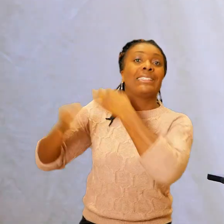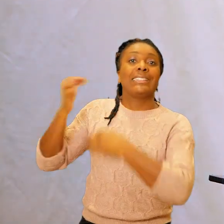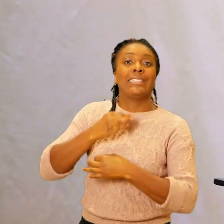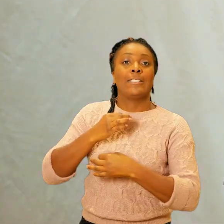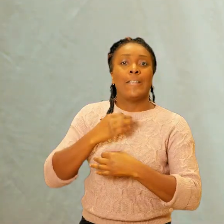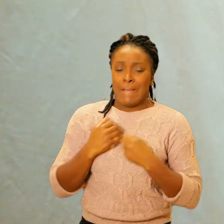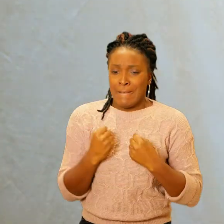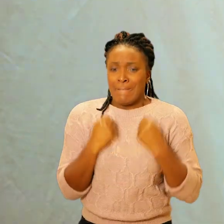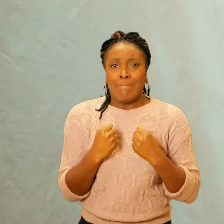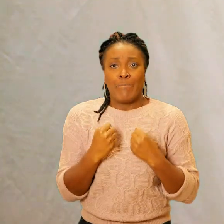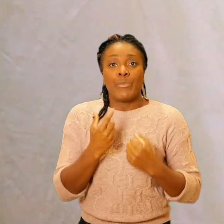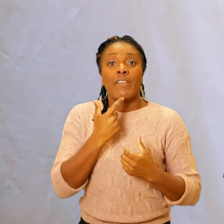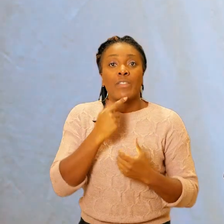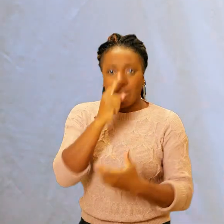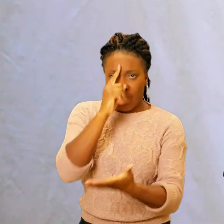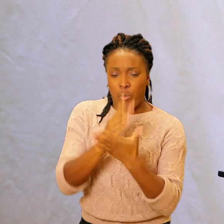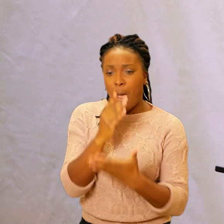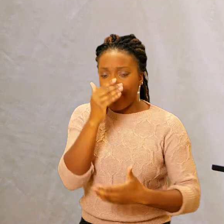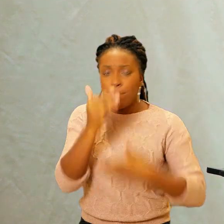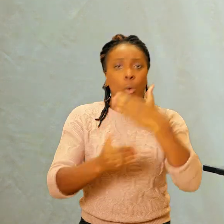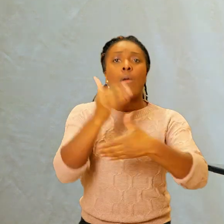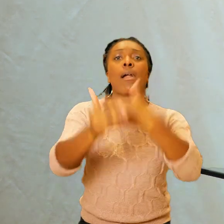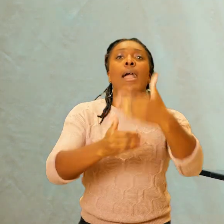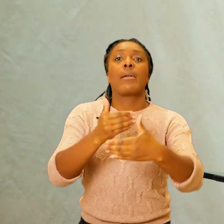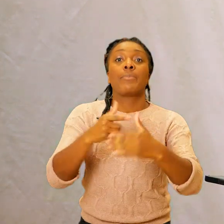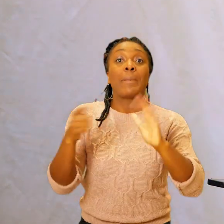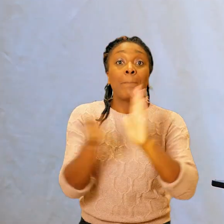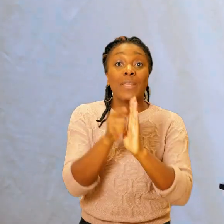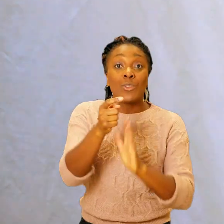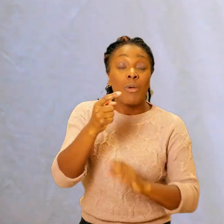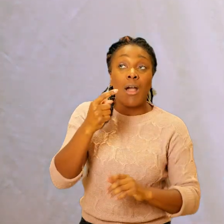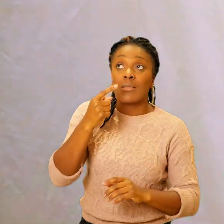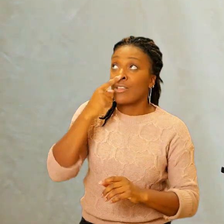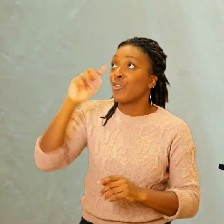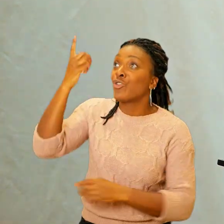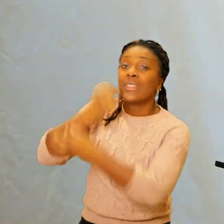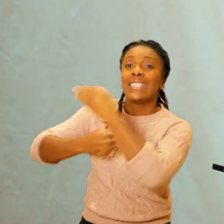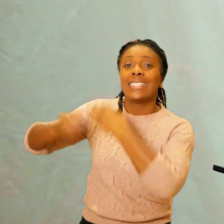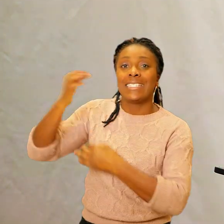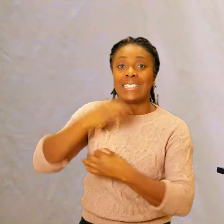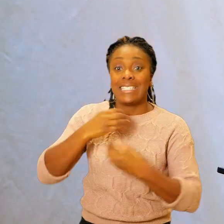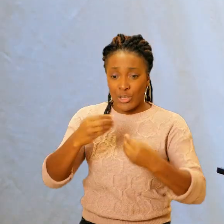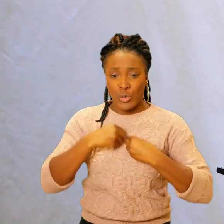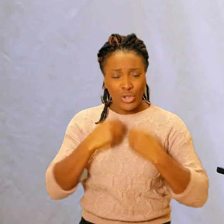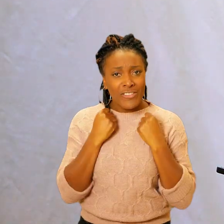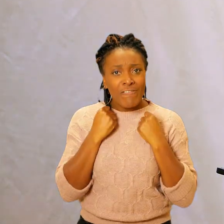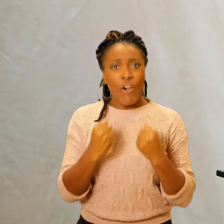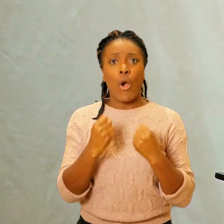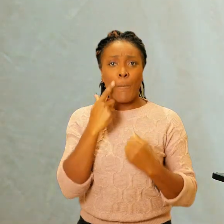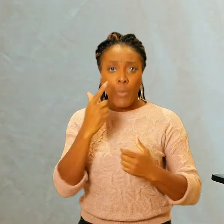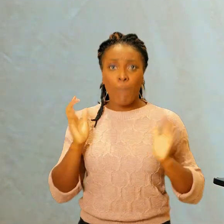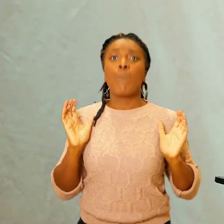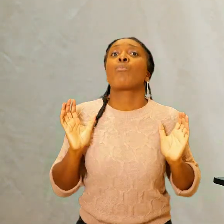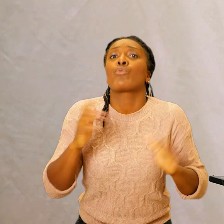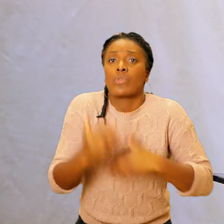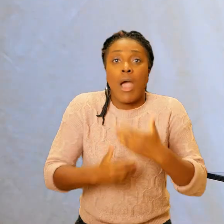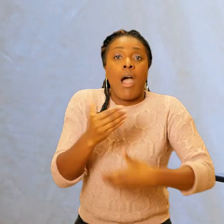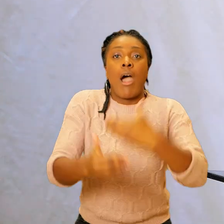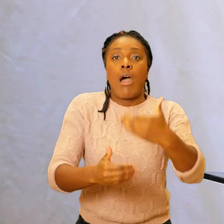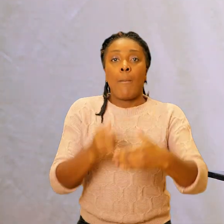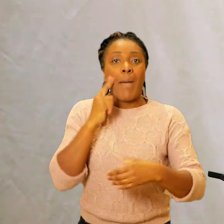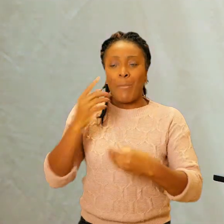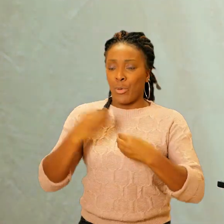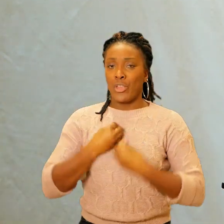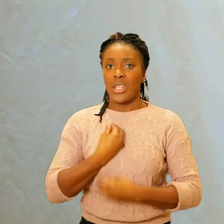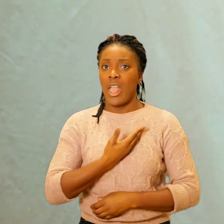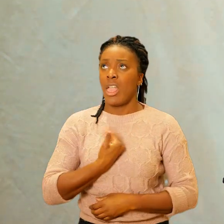progresser dans la foi. Ça veut dire que quand tu entends la voix de Dieu résonner dans ton cœur, elle te pousse en avant. Elle ne vient pas pour te faire